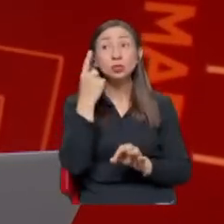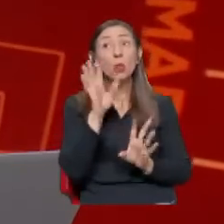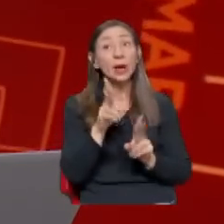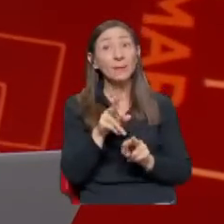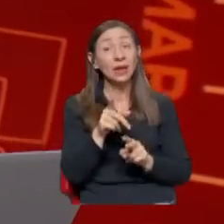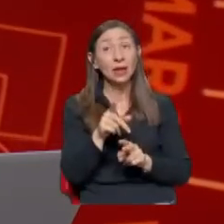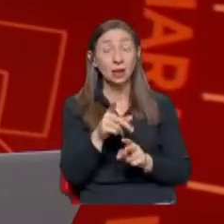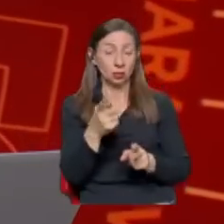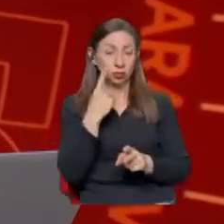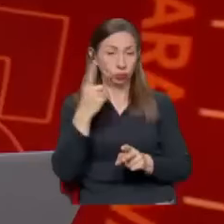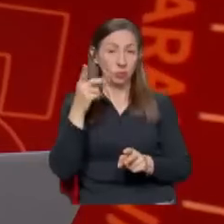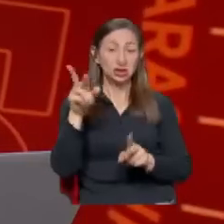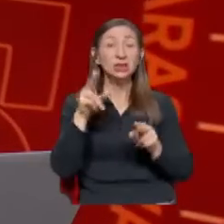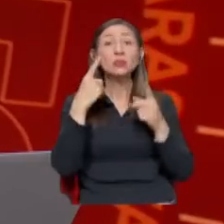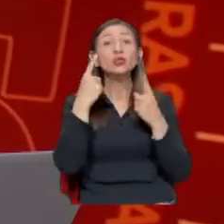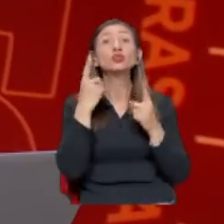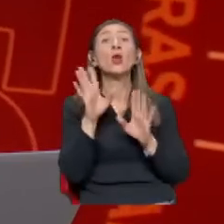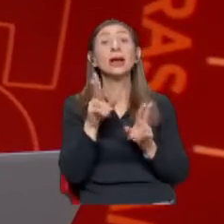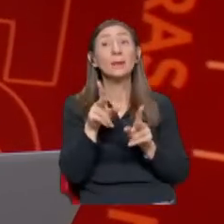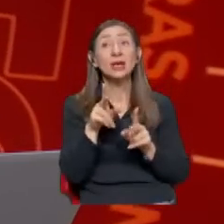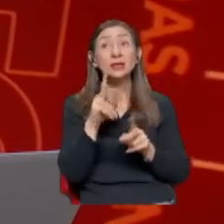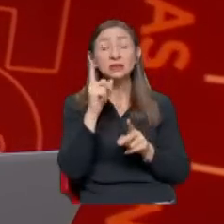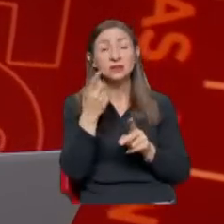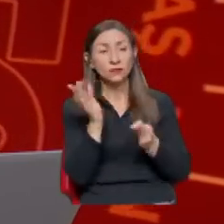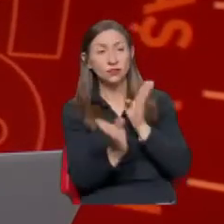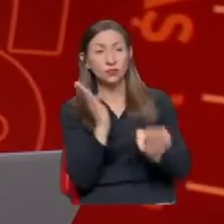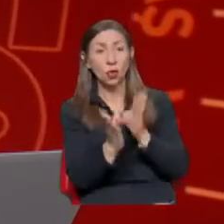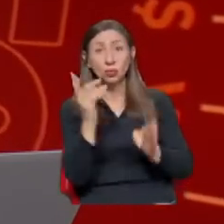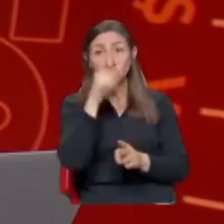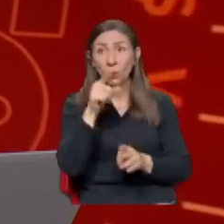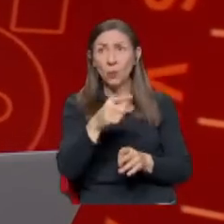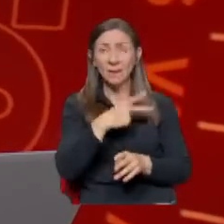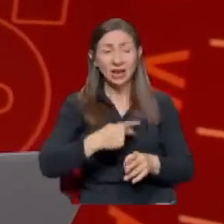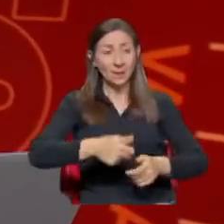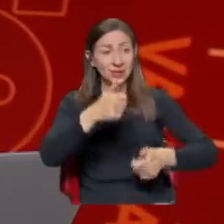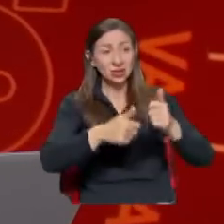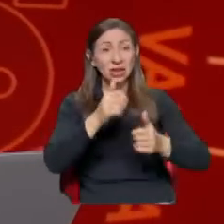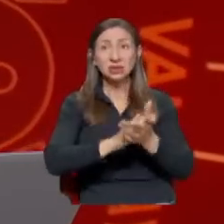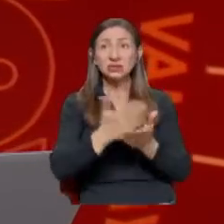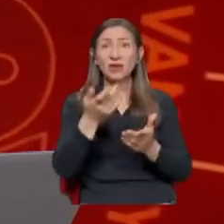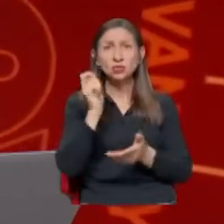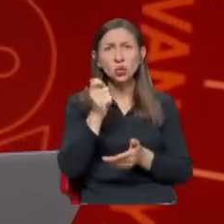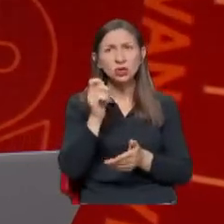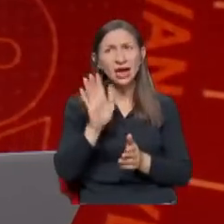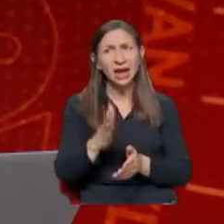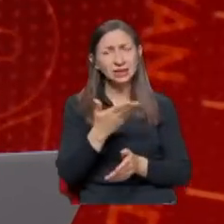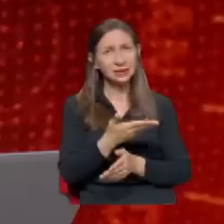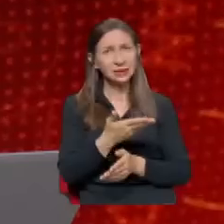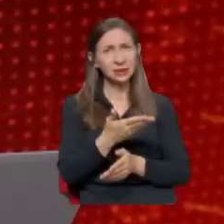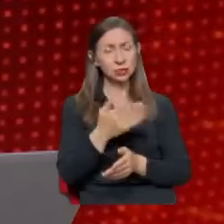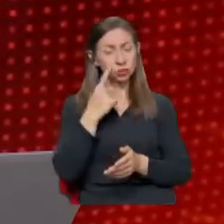gibi. Yani Cumhurbaşkanı gibi düşünmüyor gibi. Sırf troller yüzünden bu belediye başkanı istifa etmek zorunda